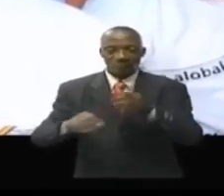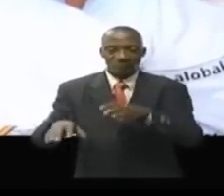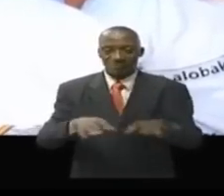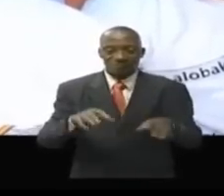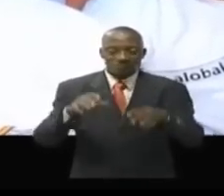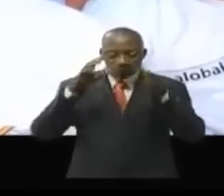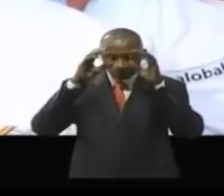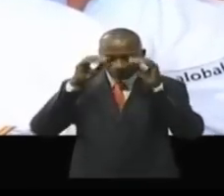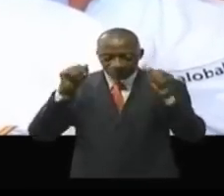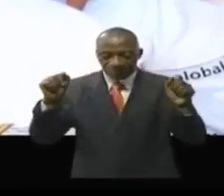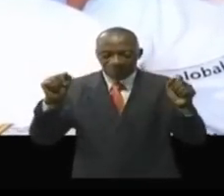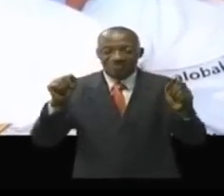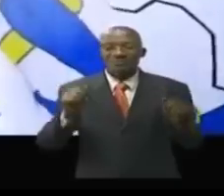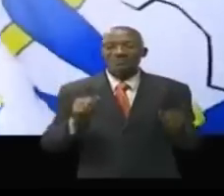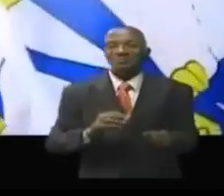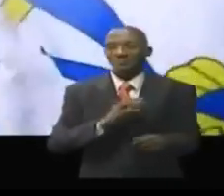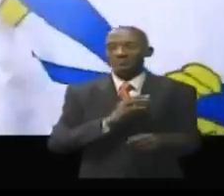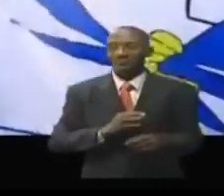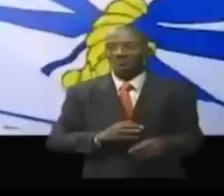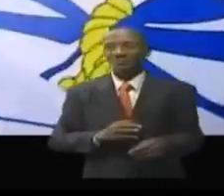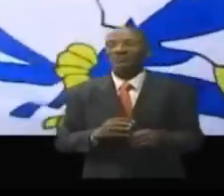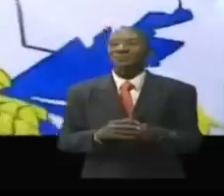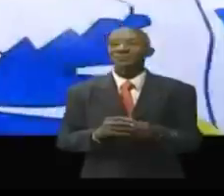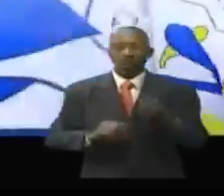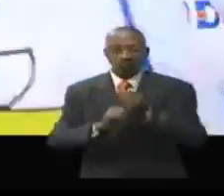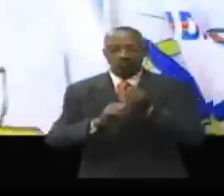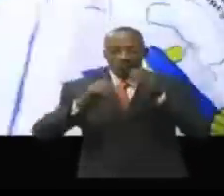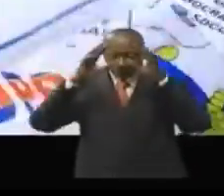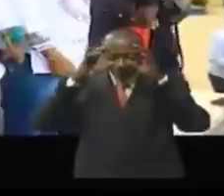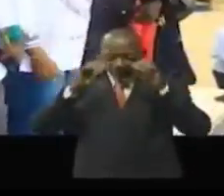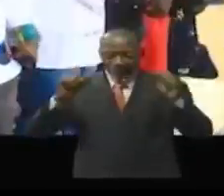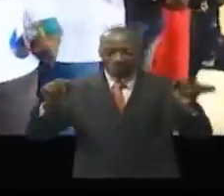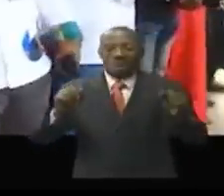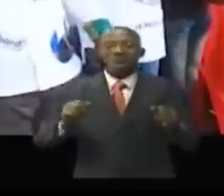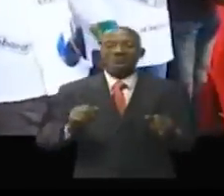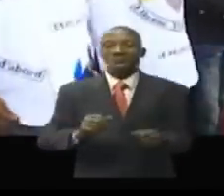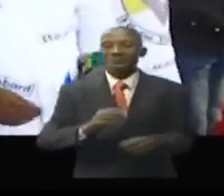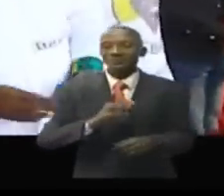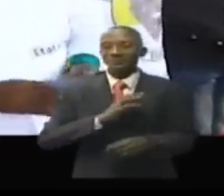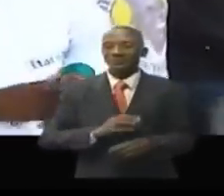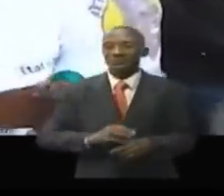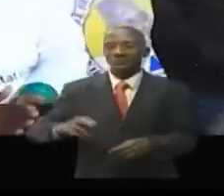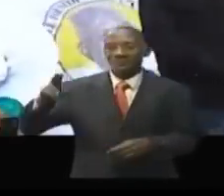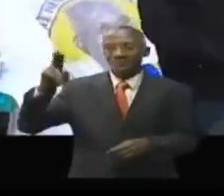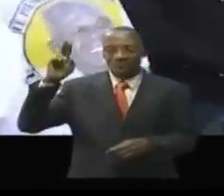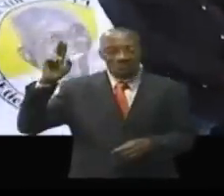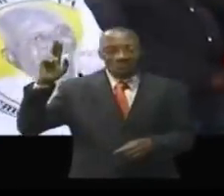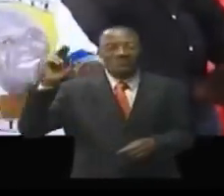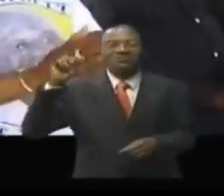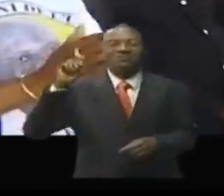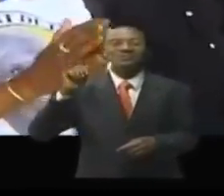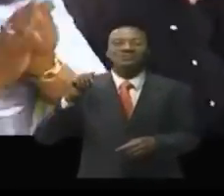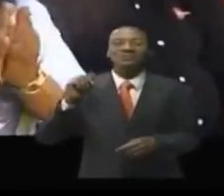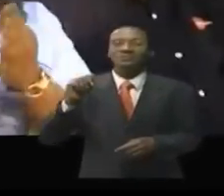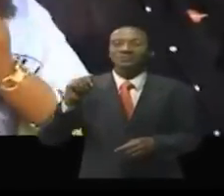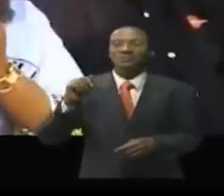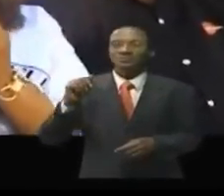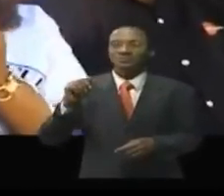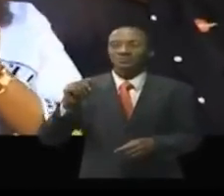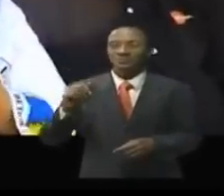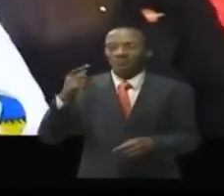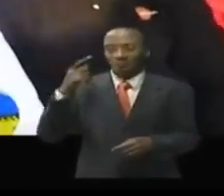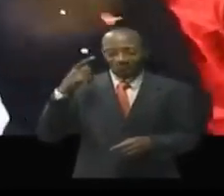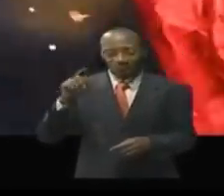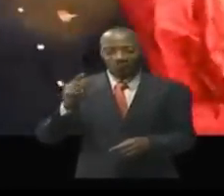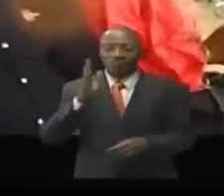nous puissions réunir le chef de l'État afin de lui permettre de parachever l'œuvre qu'il a commencée depuis